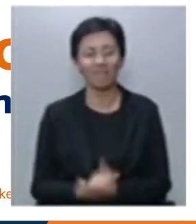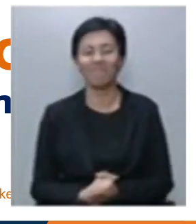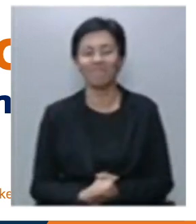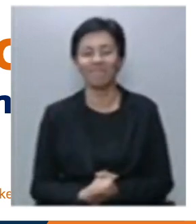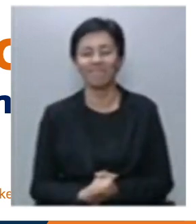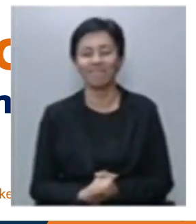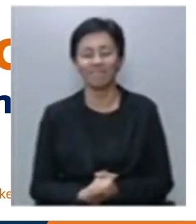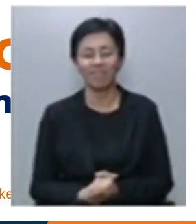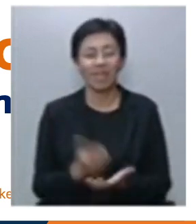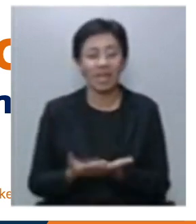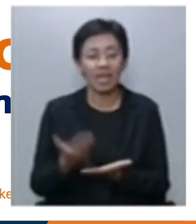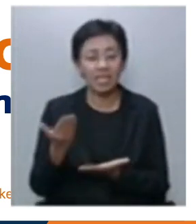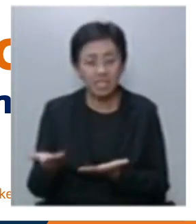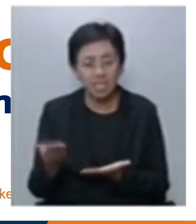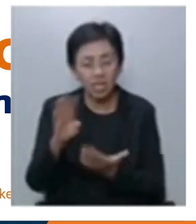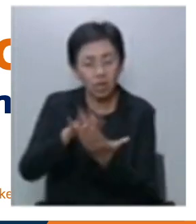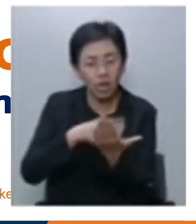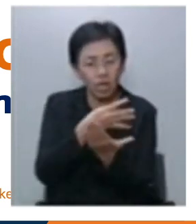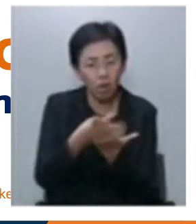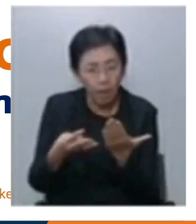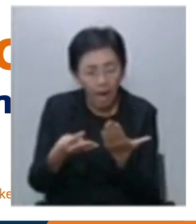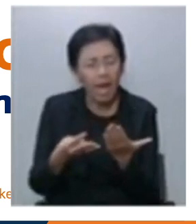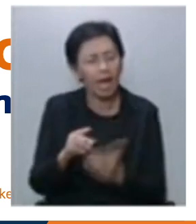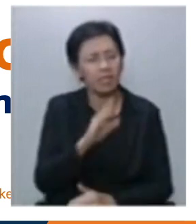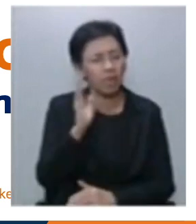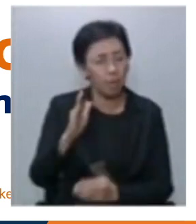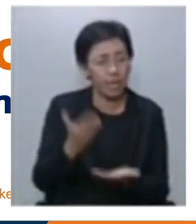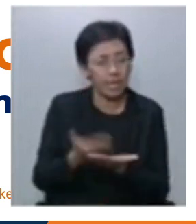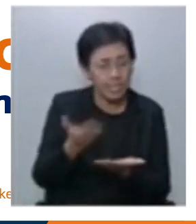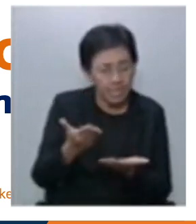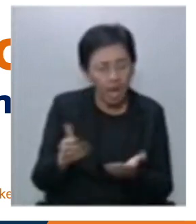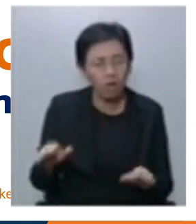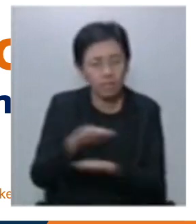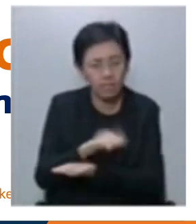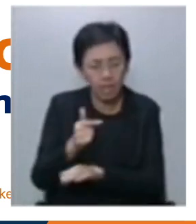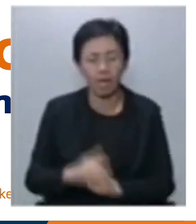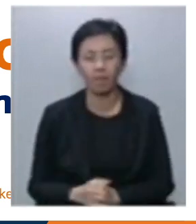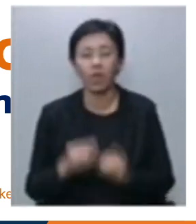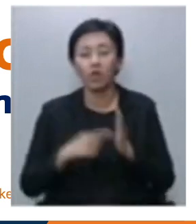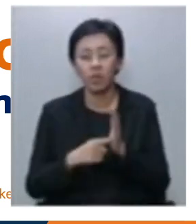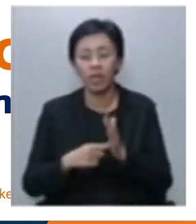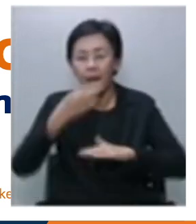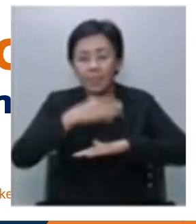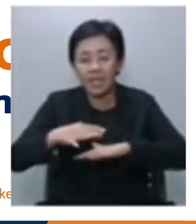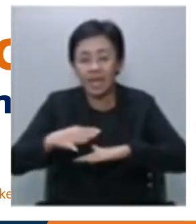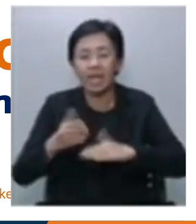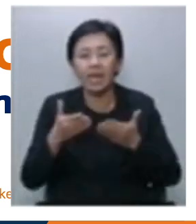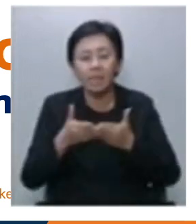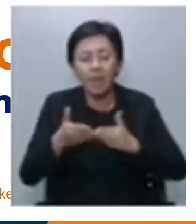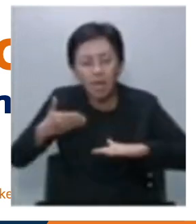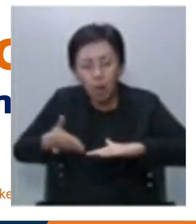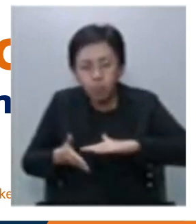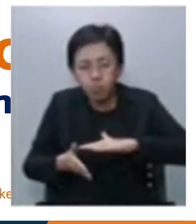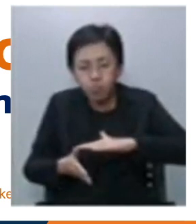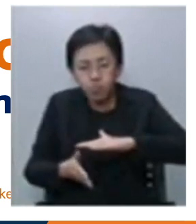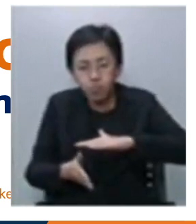policy นะครับหรือการจัดซื้อด้วยนโยบายชดเชยผมยกตัวอย่างนะครับถึงเรือดำน้ำที่เพิ่งซื้อไปเมื่อล